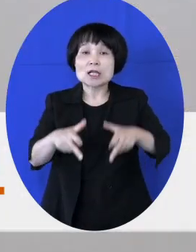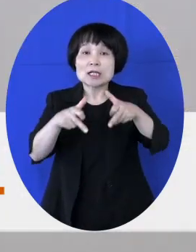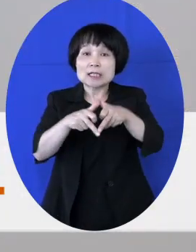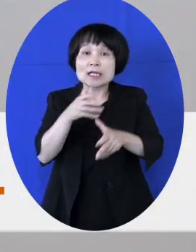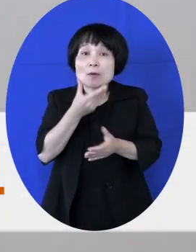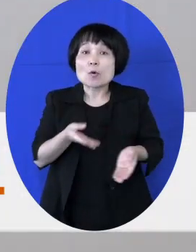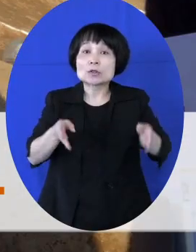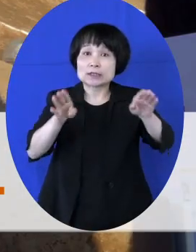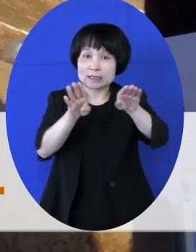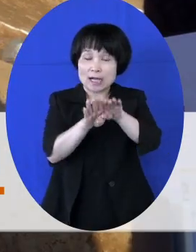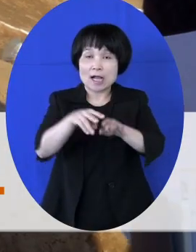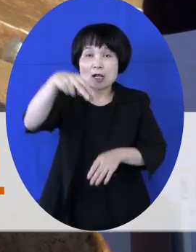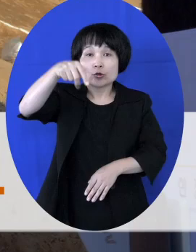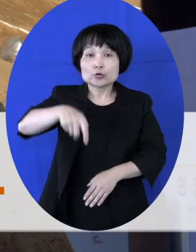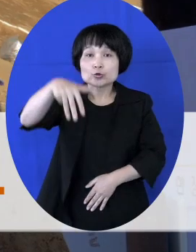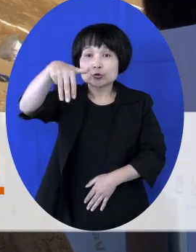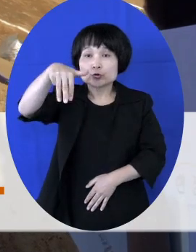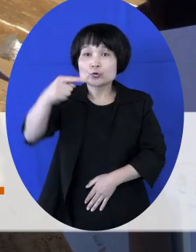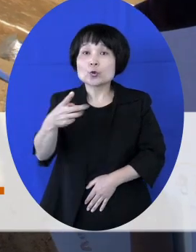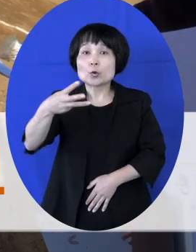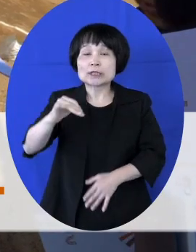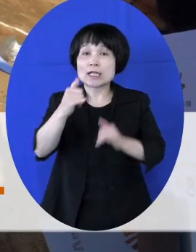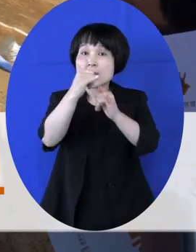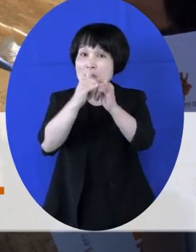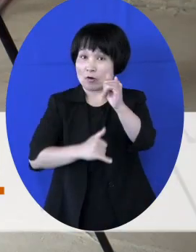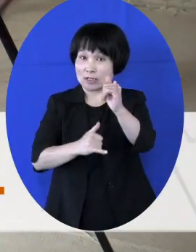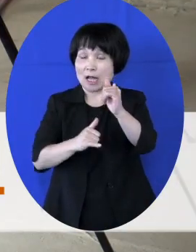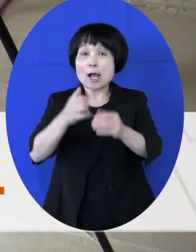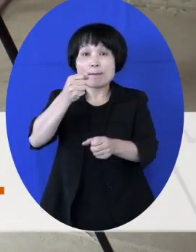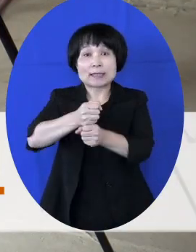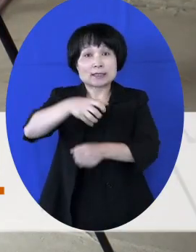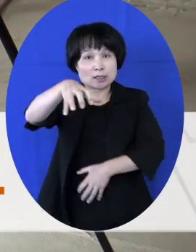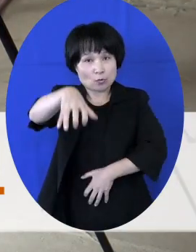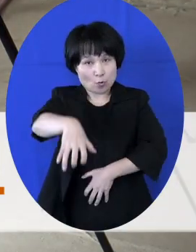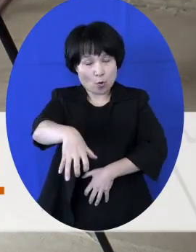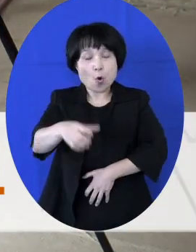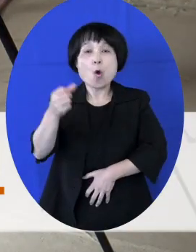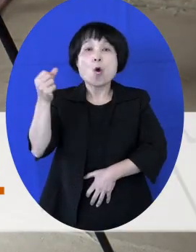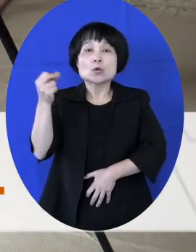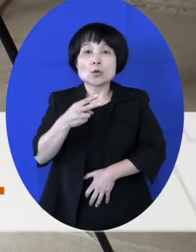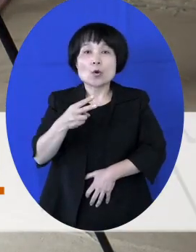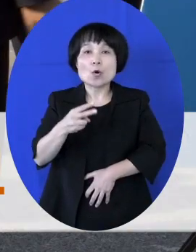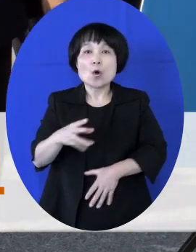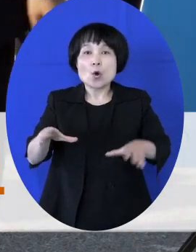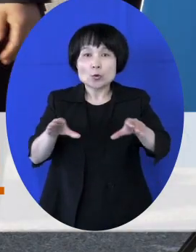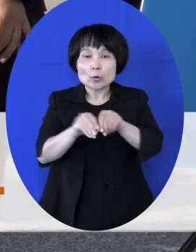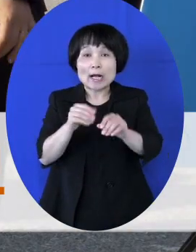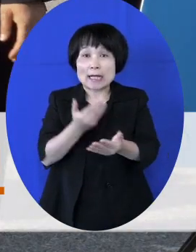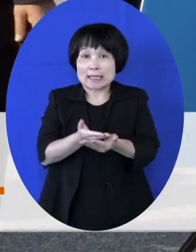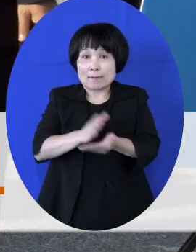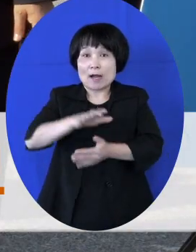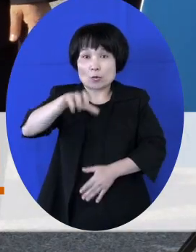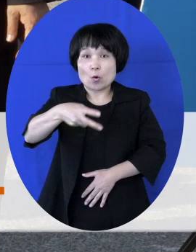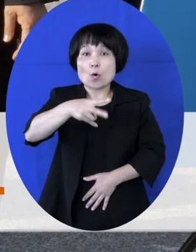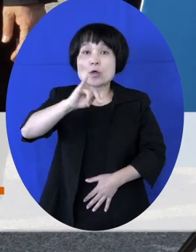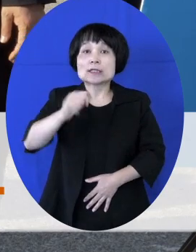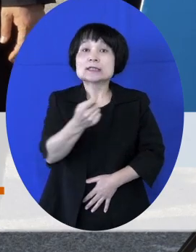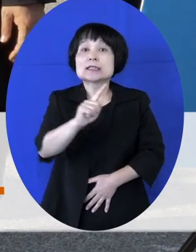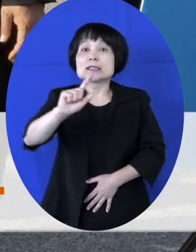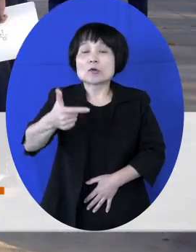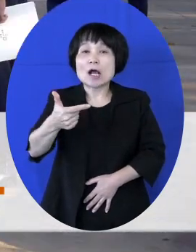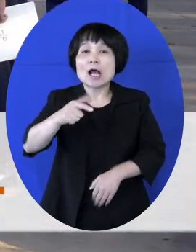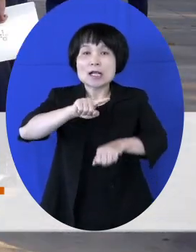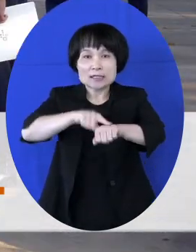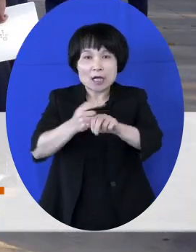수촌리 고분군 역사유적공원 조성사업 현장, 강백년 4호권역 종합개발 현장, 신관근린공원